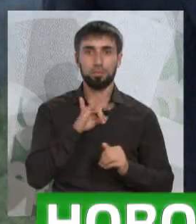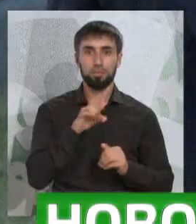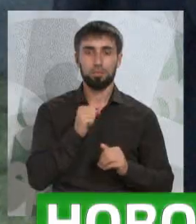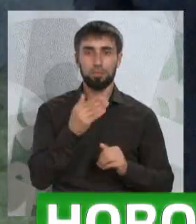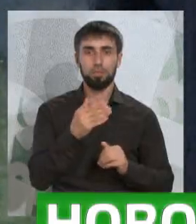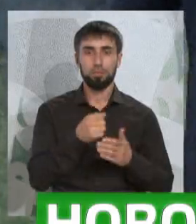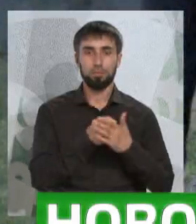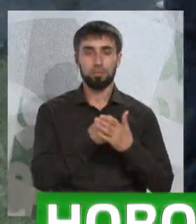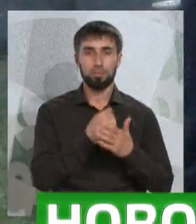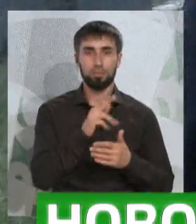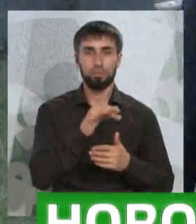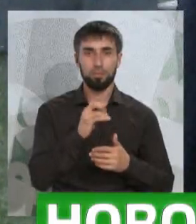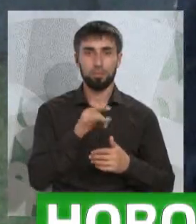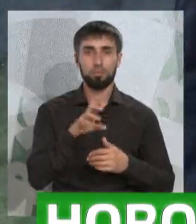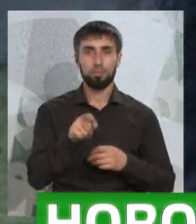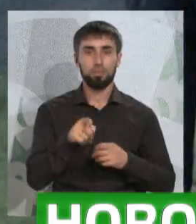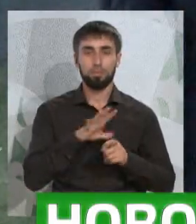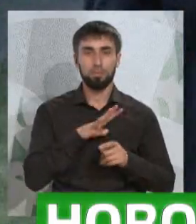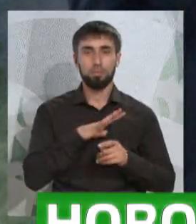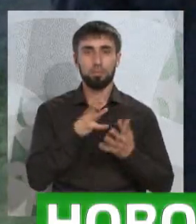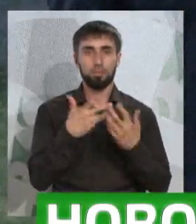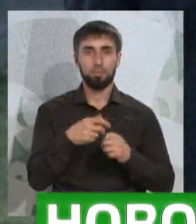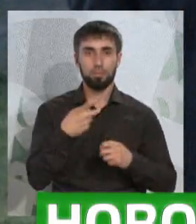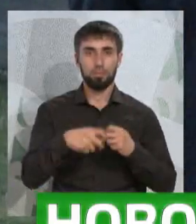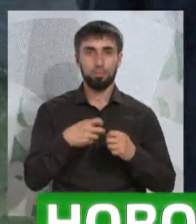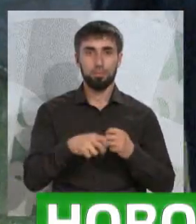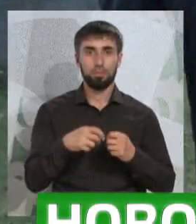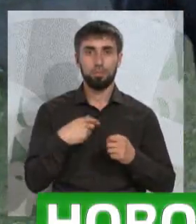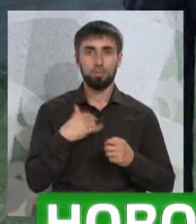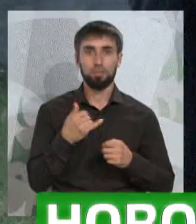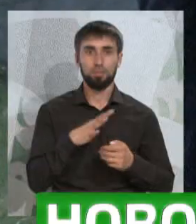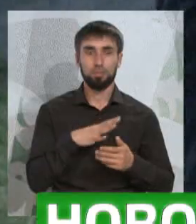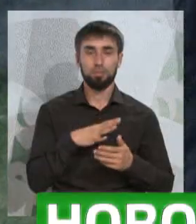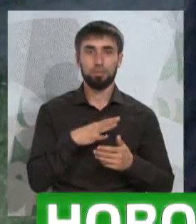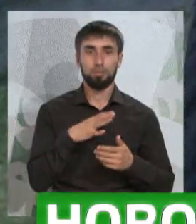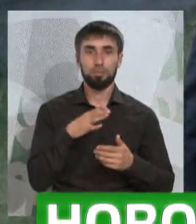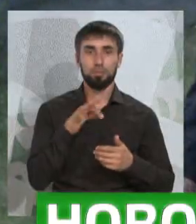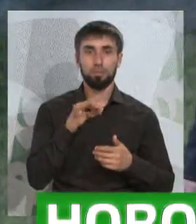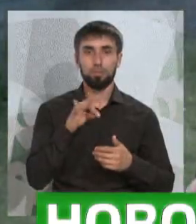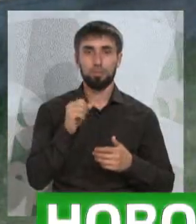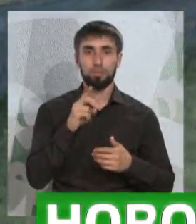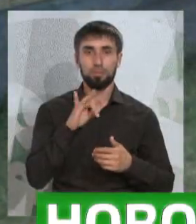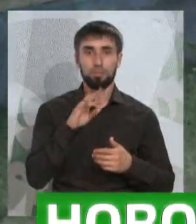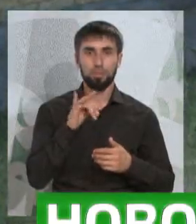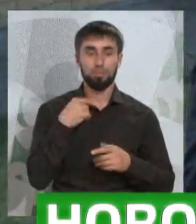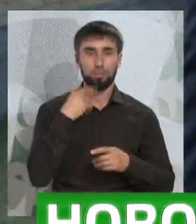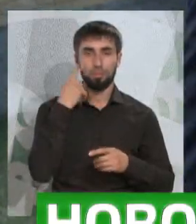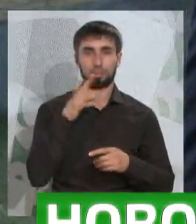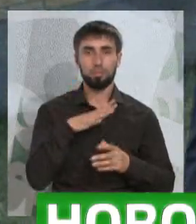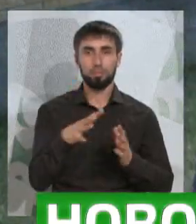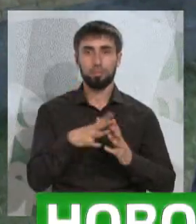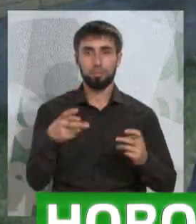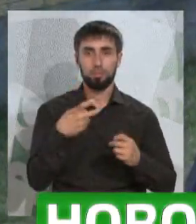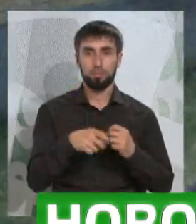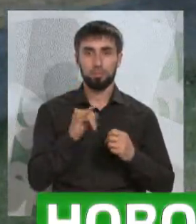давление в трубы, трубы автоматически не выдерживают уже, лопаются. Сейчас я ехал со стороны Барсуки, уже видел там огромный порыв. Это